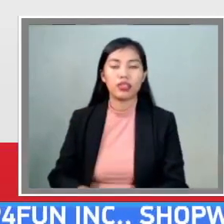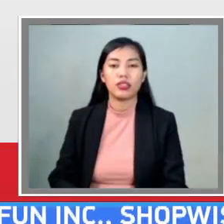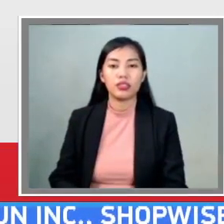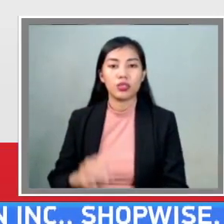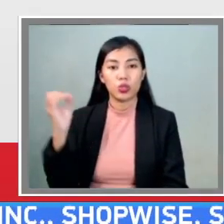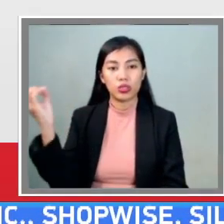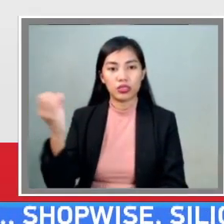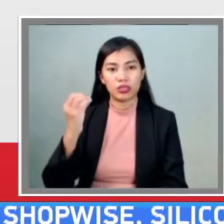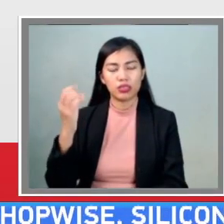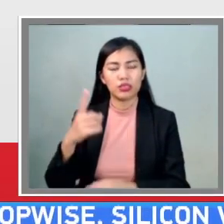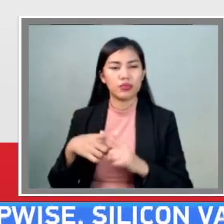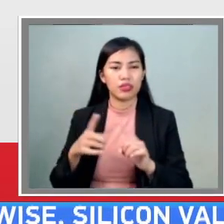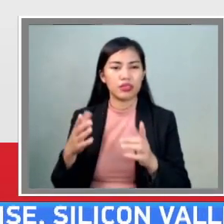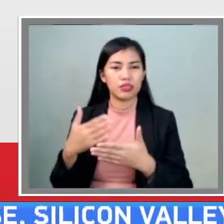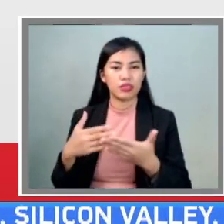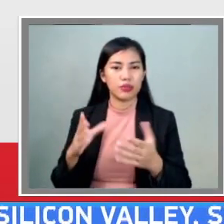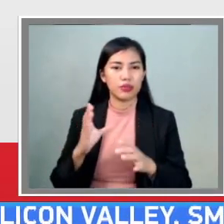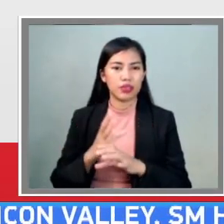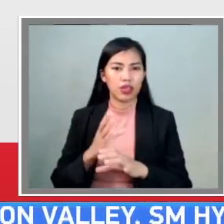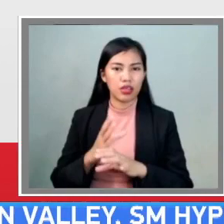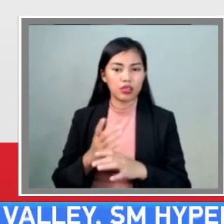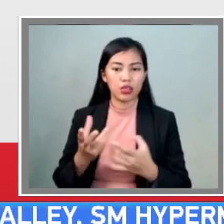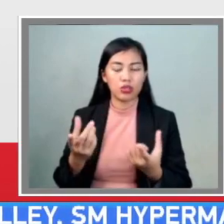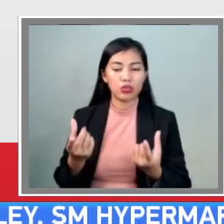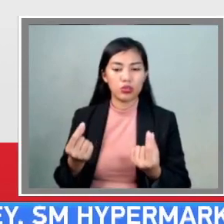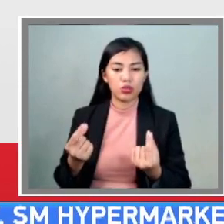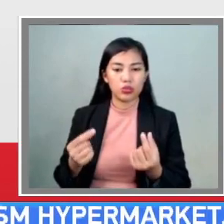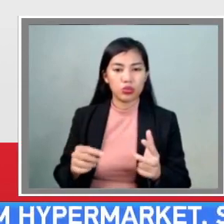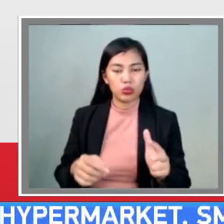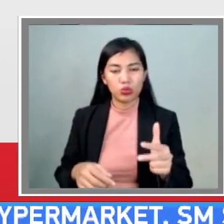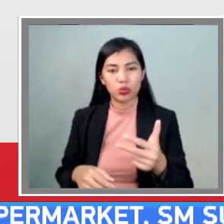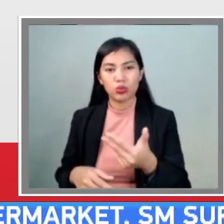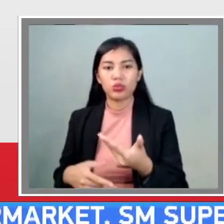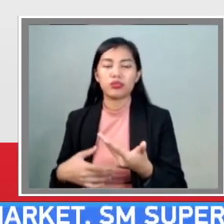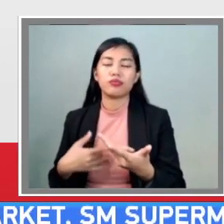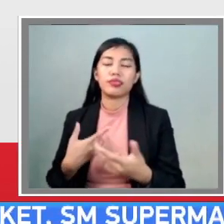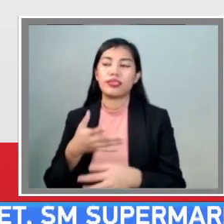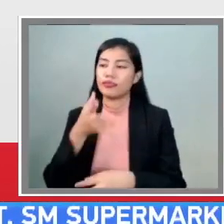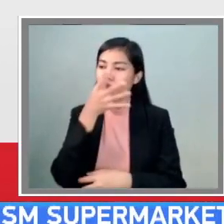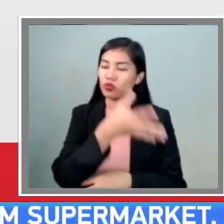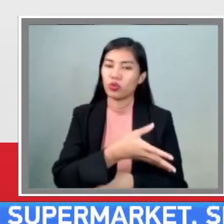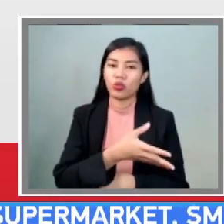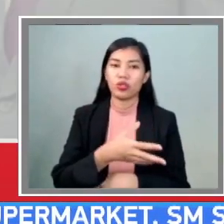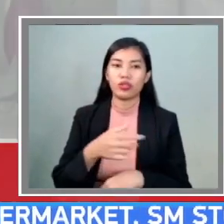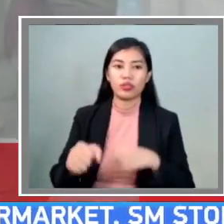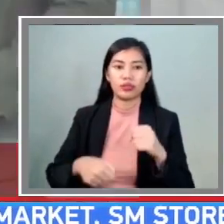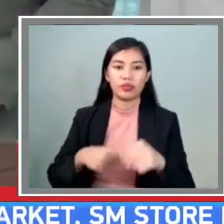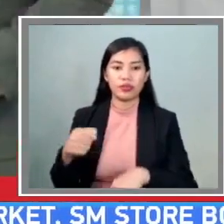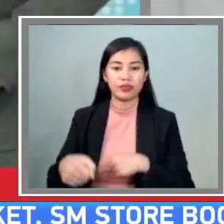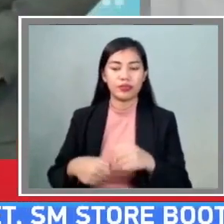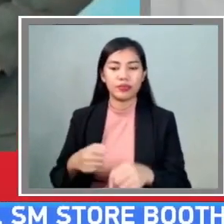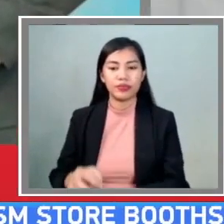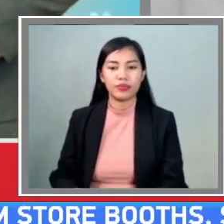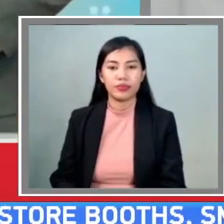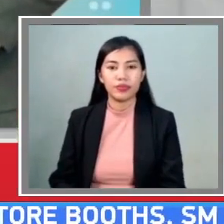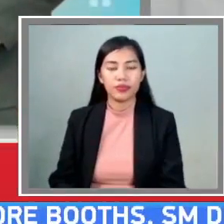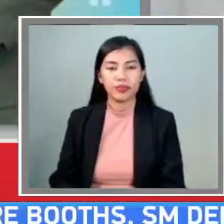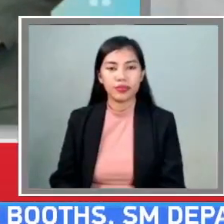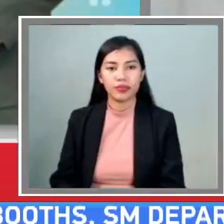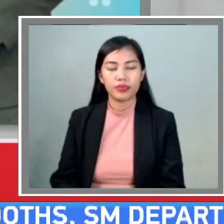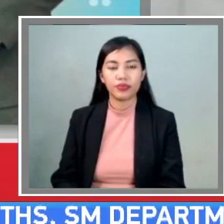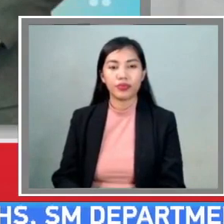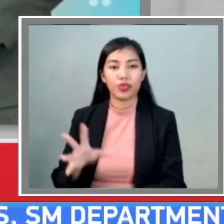ilang sasakyan na lumilikuraw, aba, wala raw pakialam sa mga nakabike. Mga kapuso, makisali po sa aming